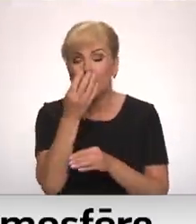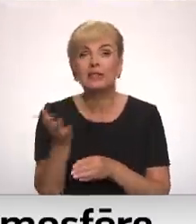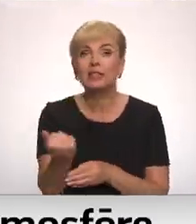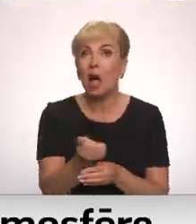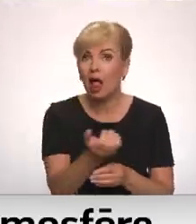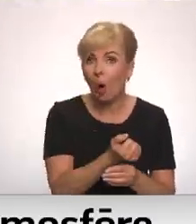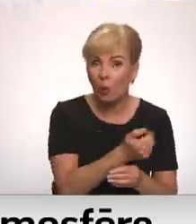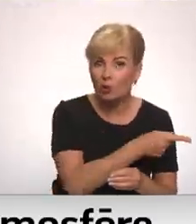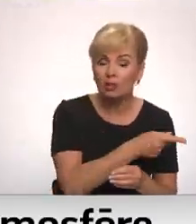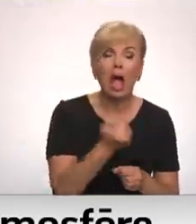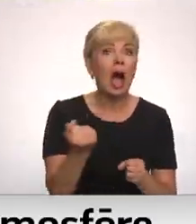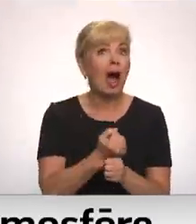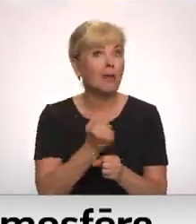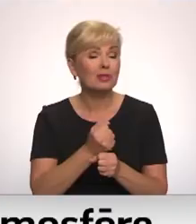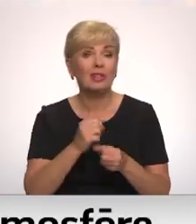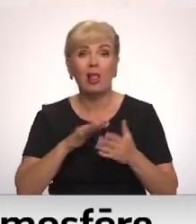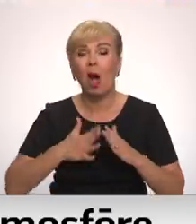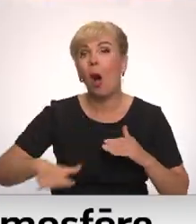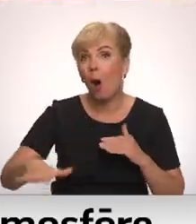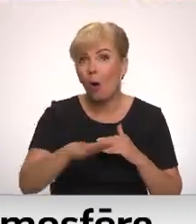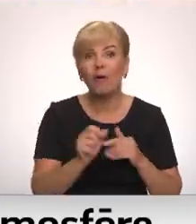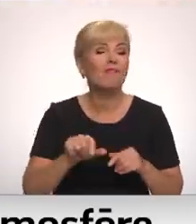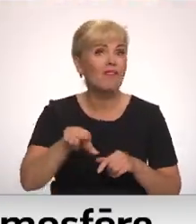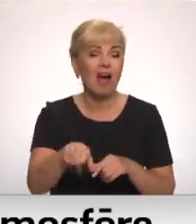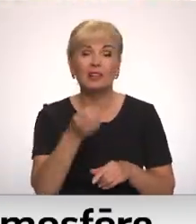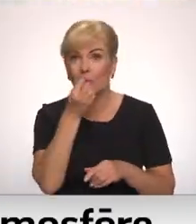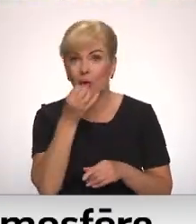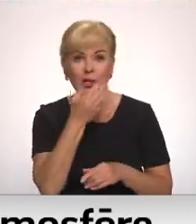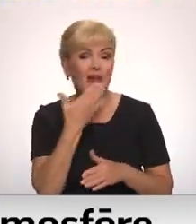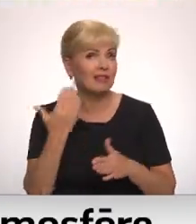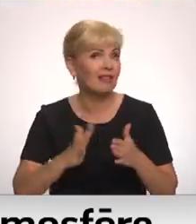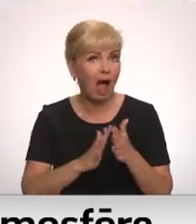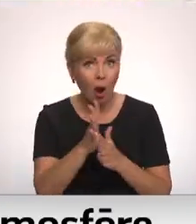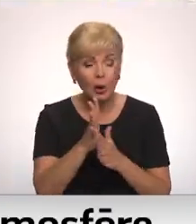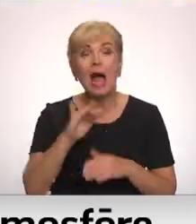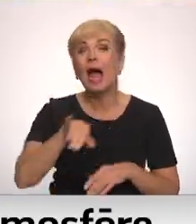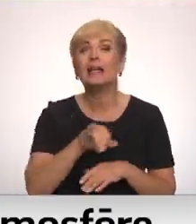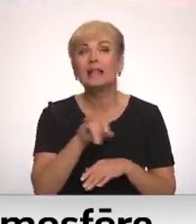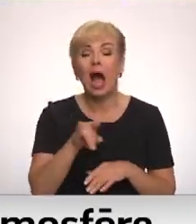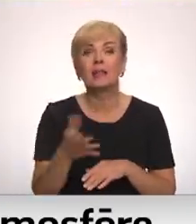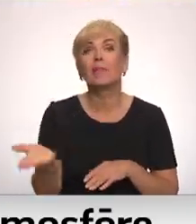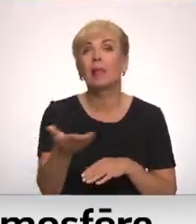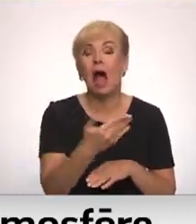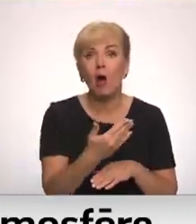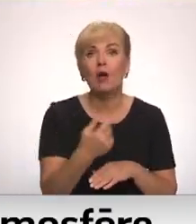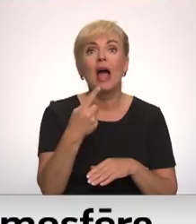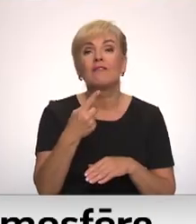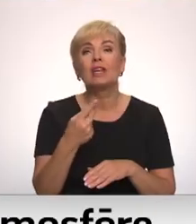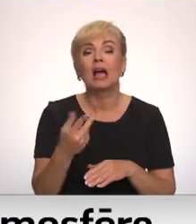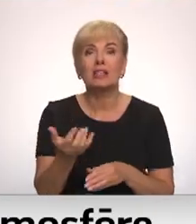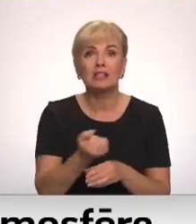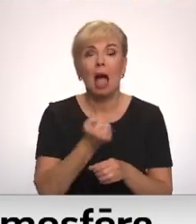Jo apstrādātos laukos, kā mēs zinām, tādas puķas neaug. Jāņi ir tad, kad saplūc pļavas pļavu vienā saujā un